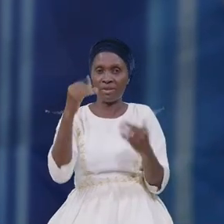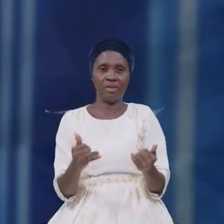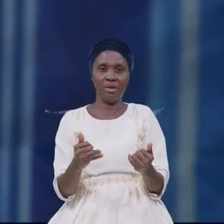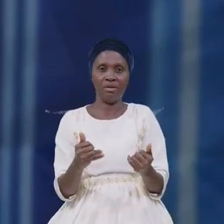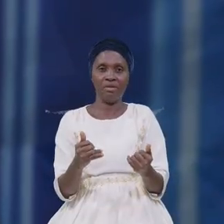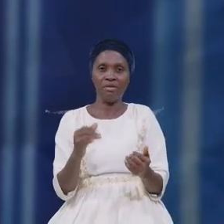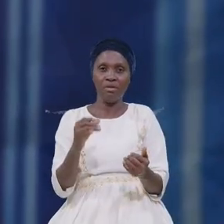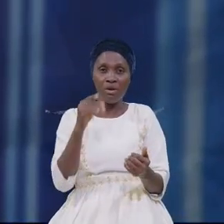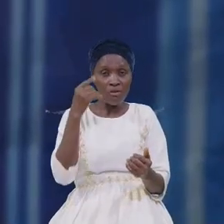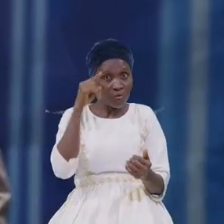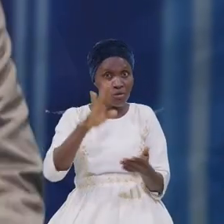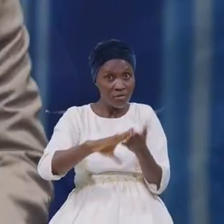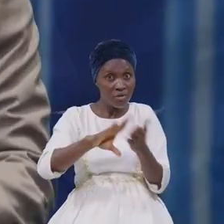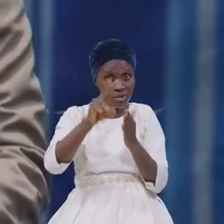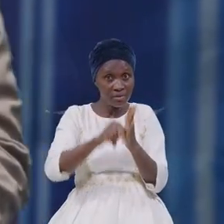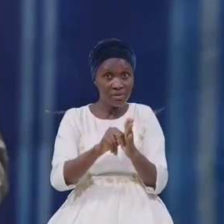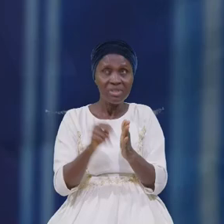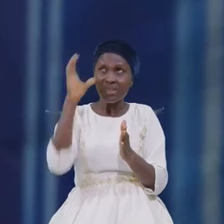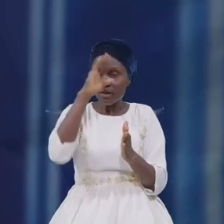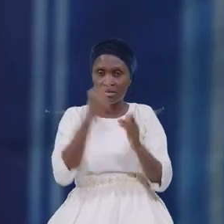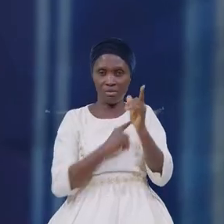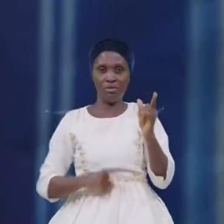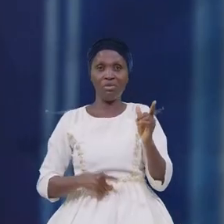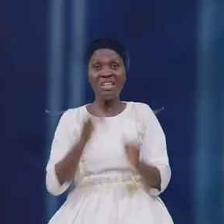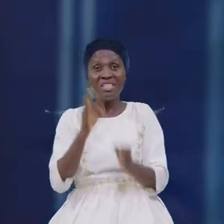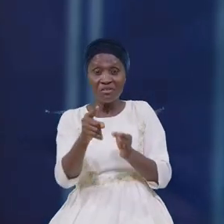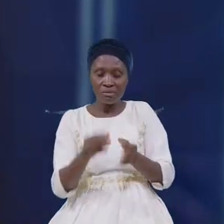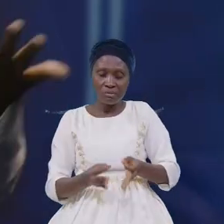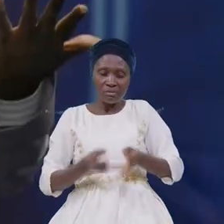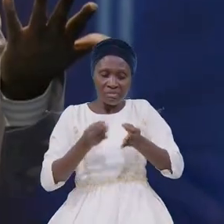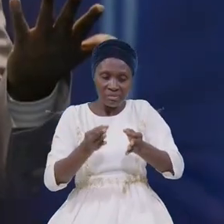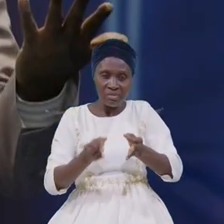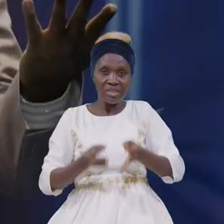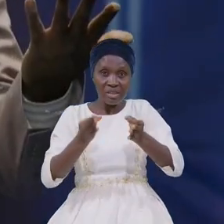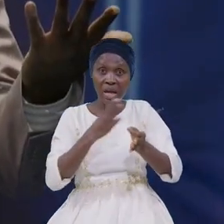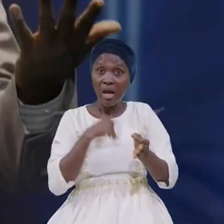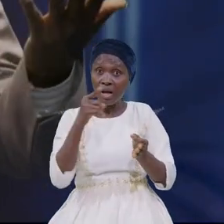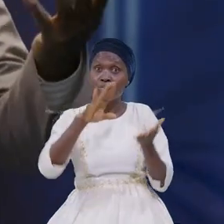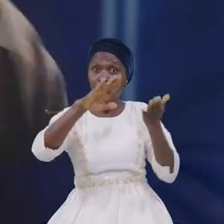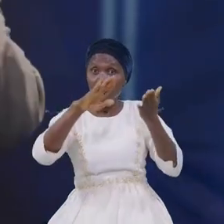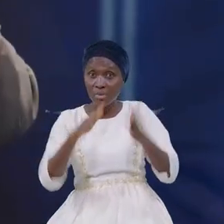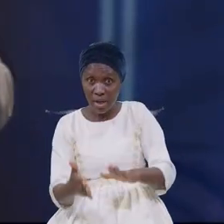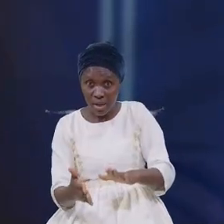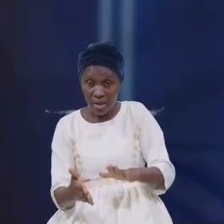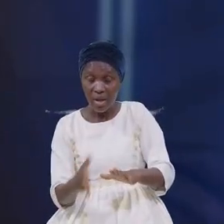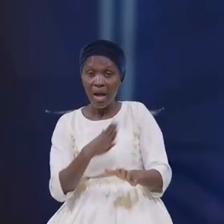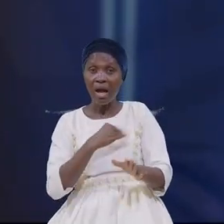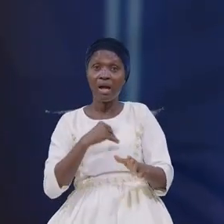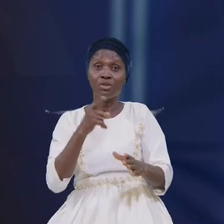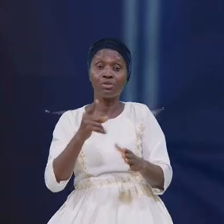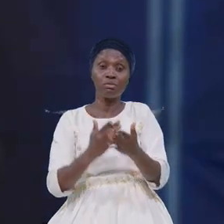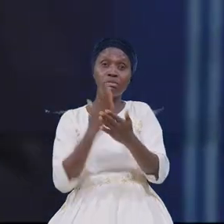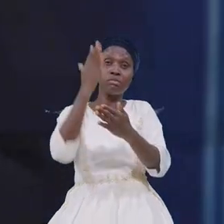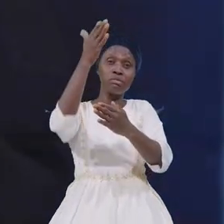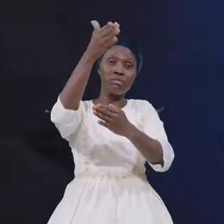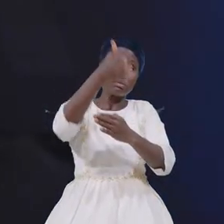pardon, cherchez le Seigneur. Si vous retardez, vous perdez le temps que vous mourrez, que vous alliez à l'autre bord.